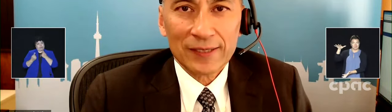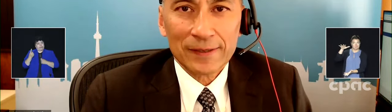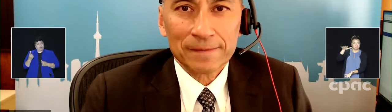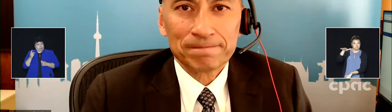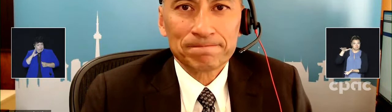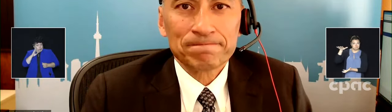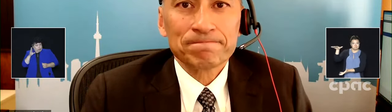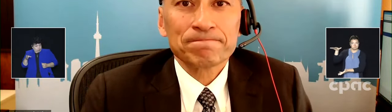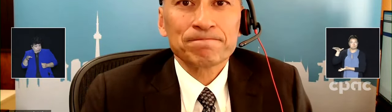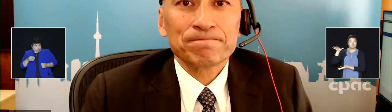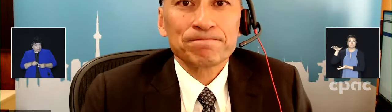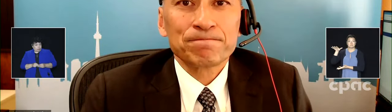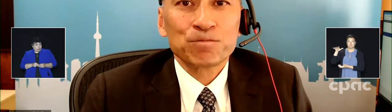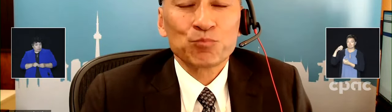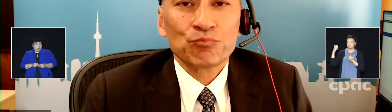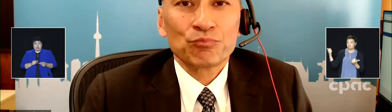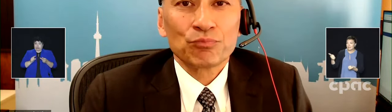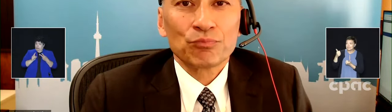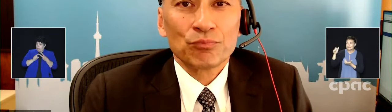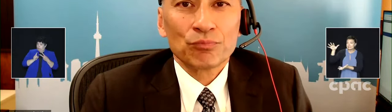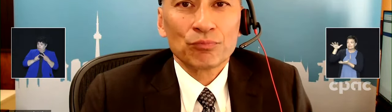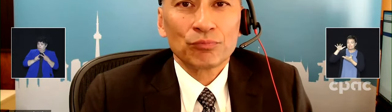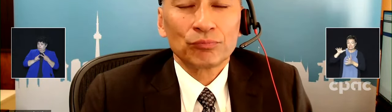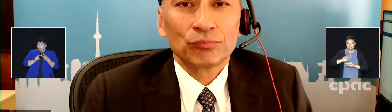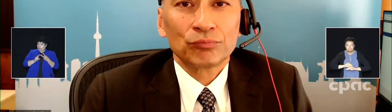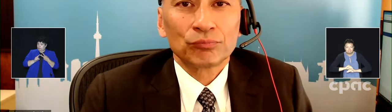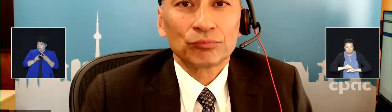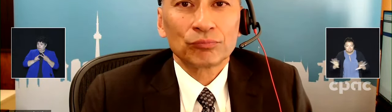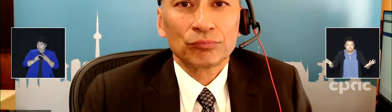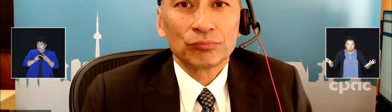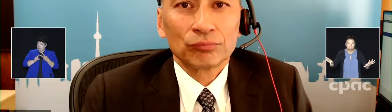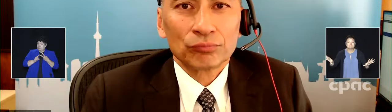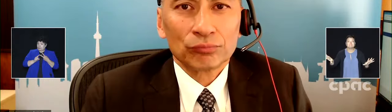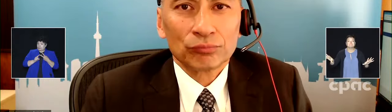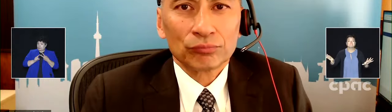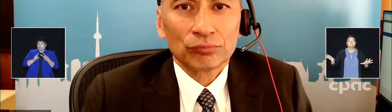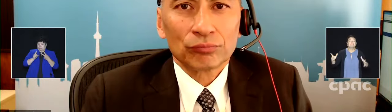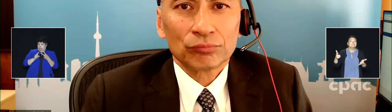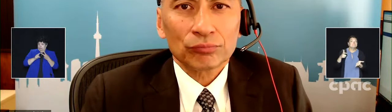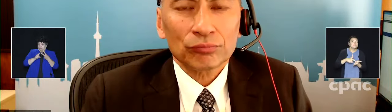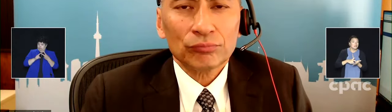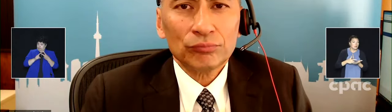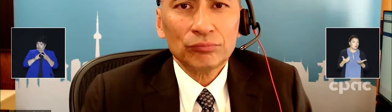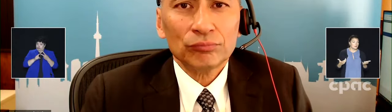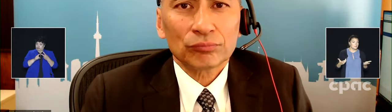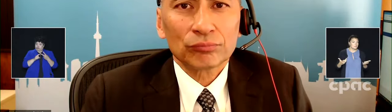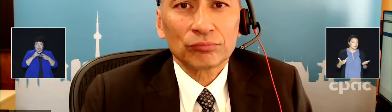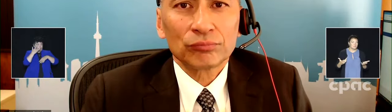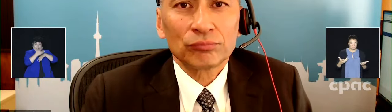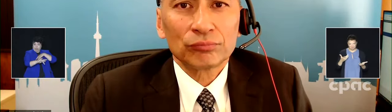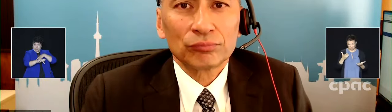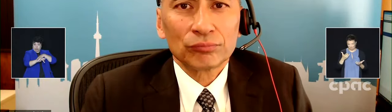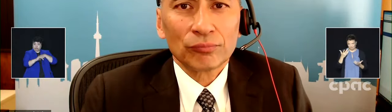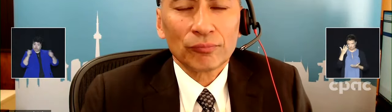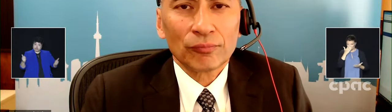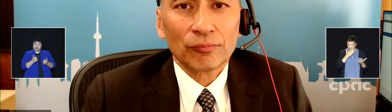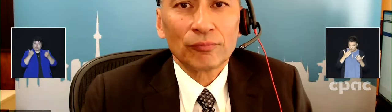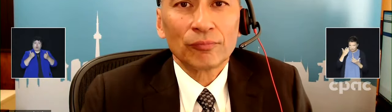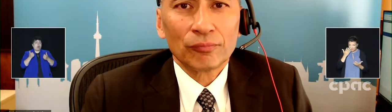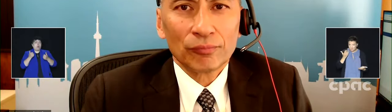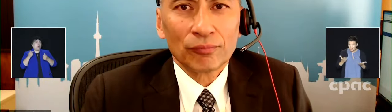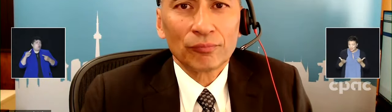largement? Combien de temps pourrait s'écouler avant qu'elles soient largement disponibles? Avez-vous des craintes que plusieurs,